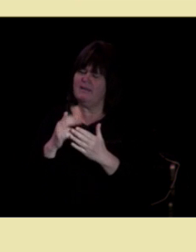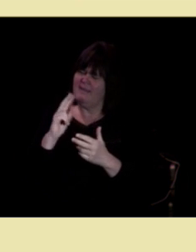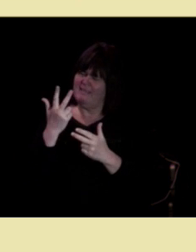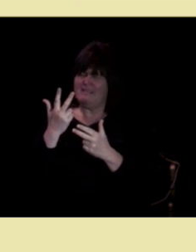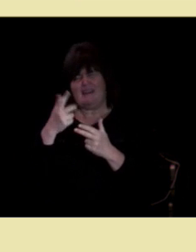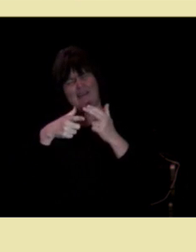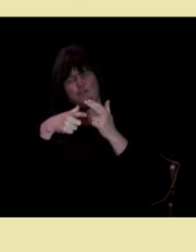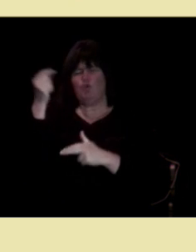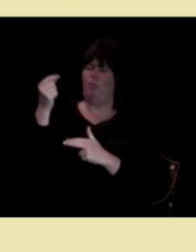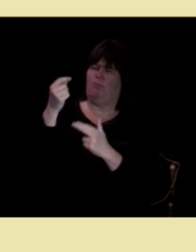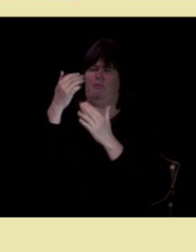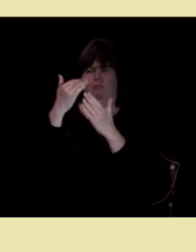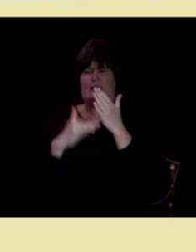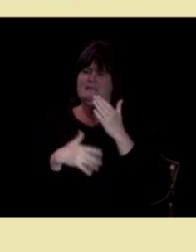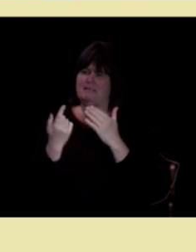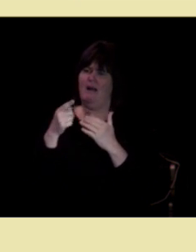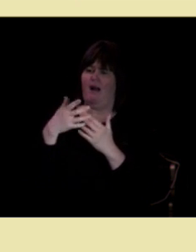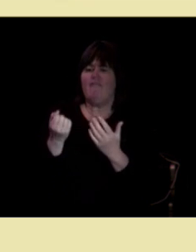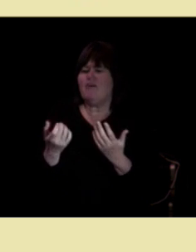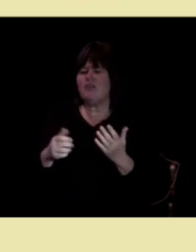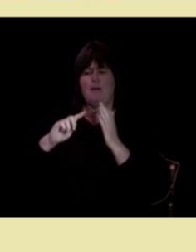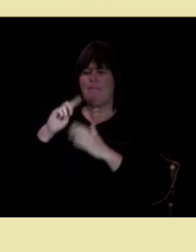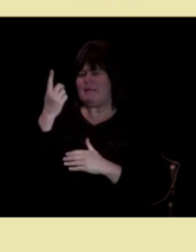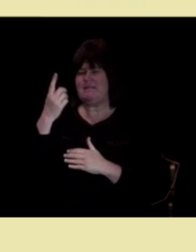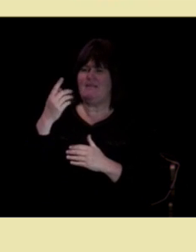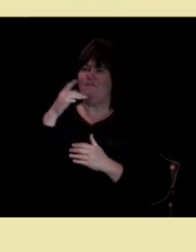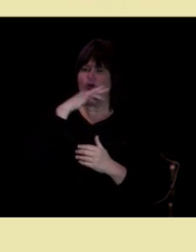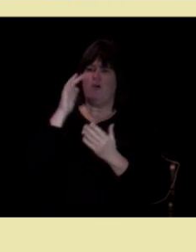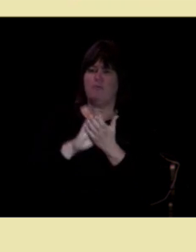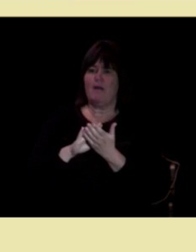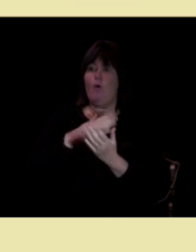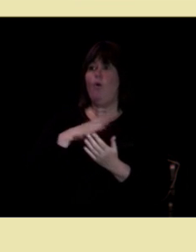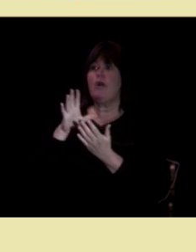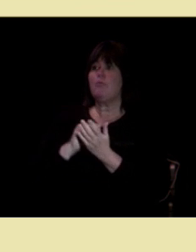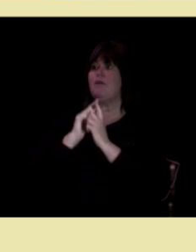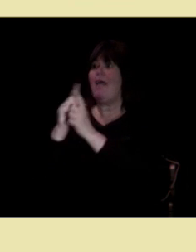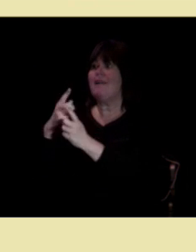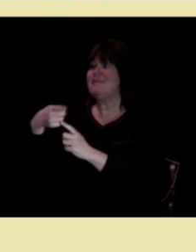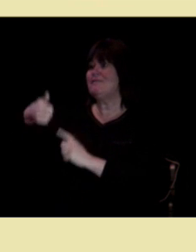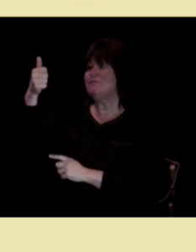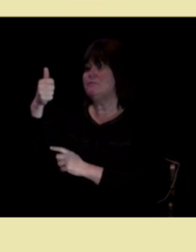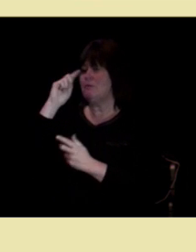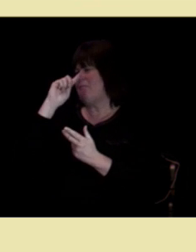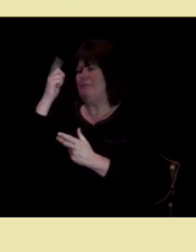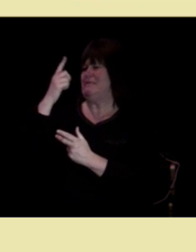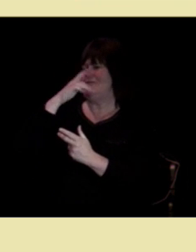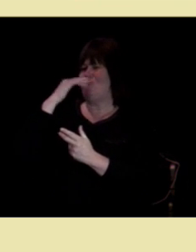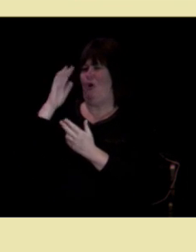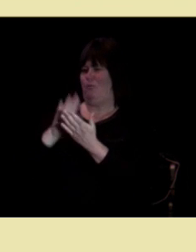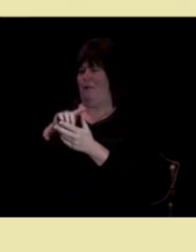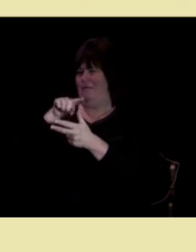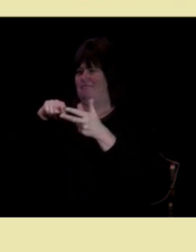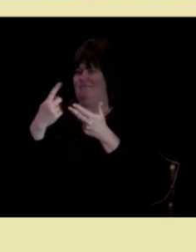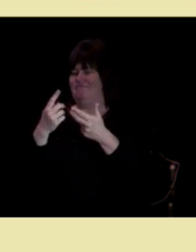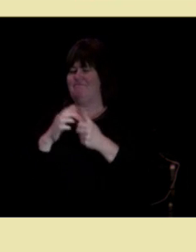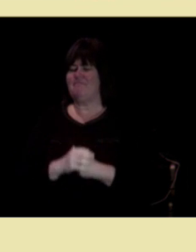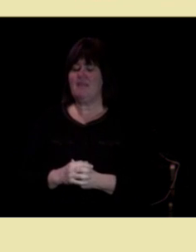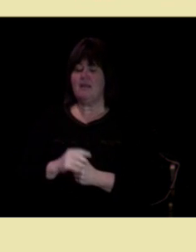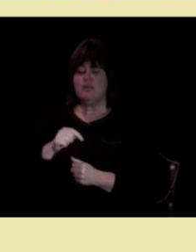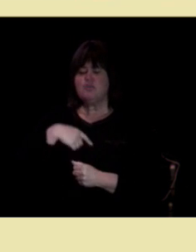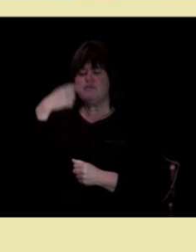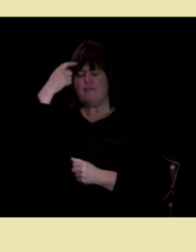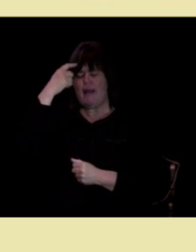mest fornøyd med i 2014, og som de rapporterer til direktøren at de er mest fornøyd med. Så vi mener at ved å ha et tidlig